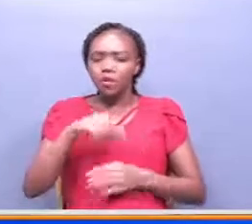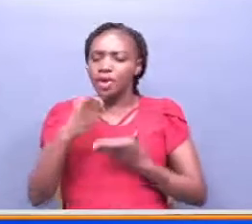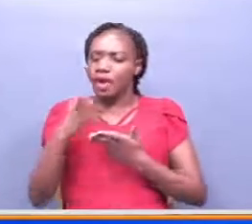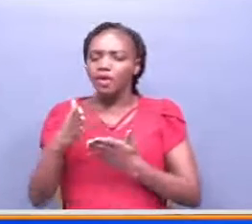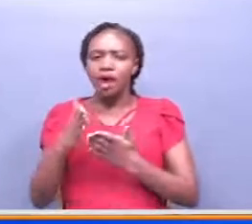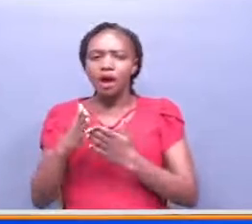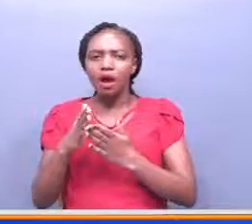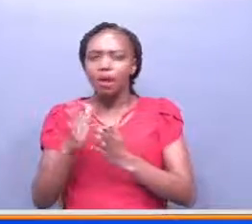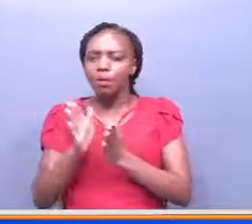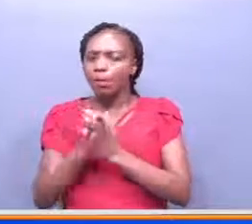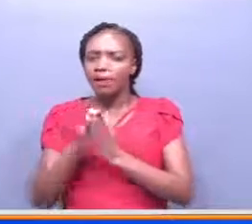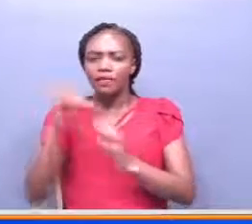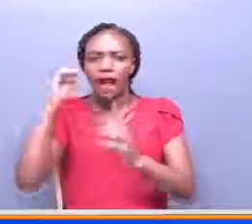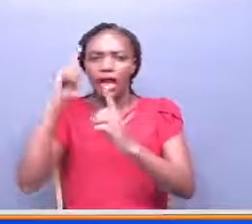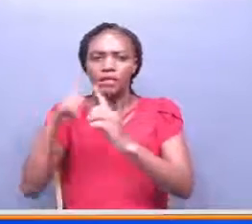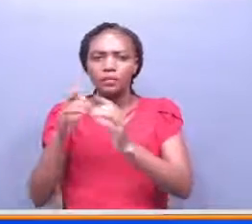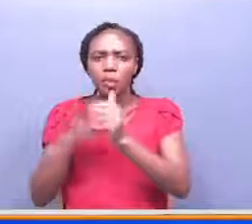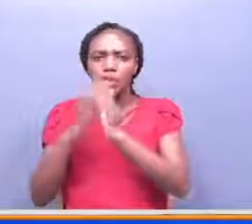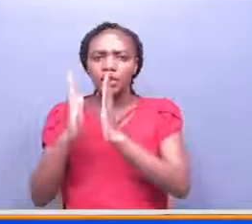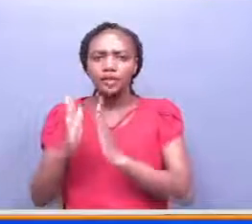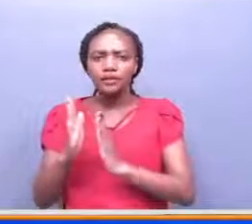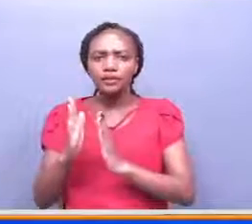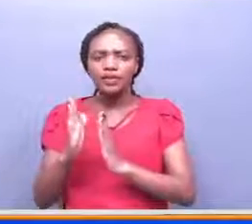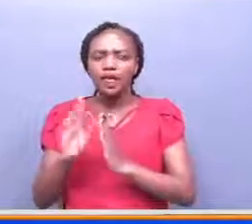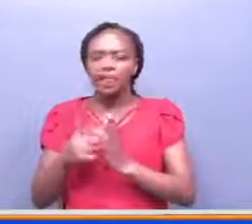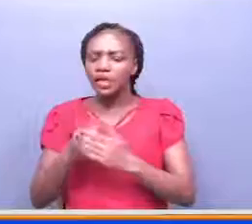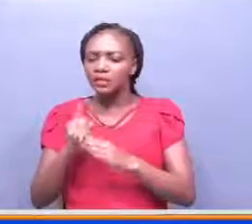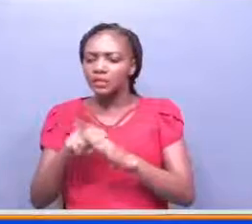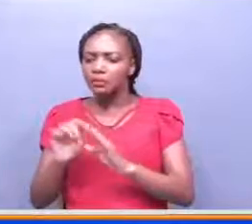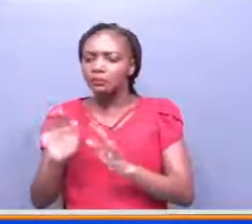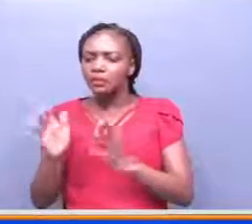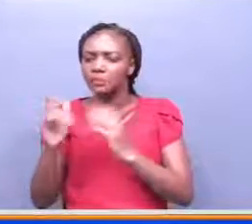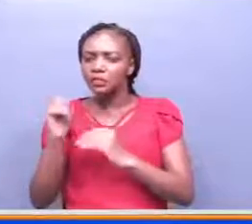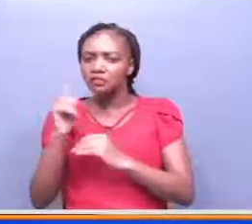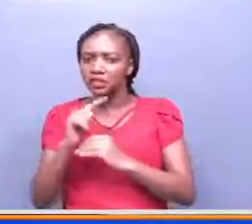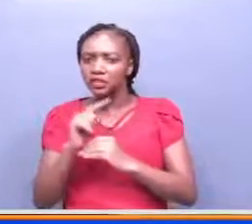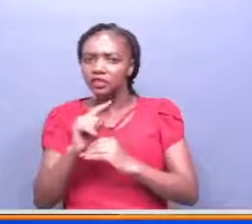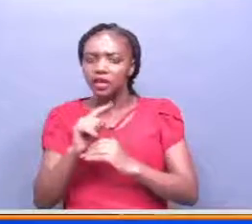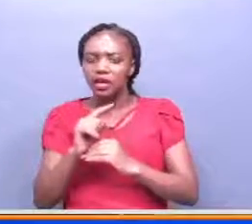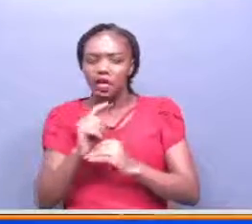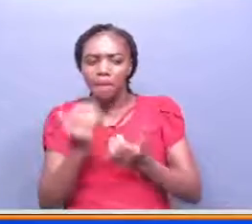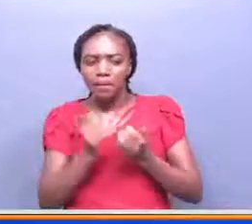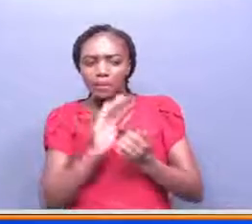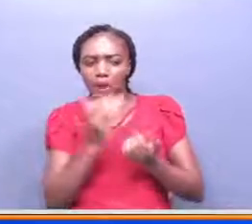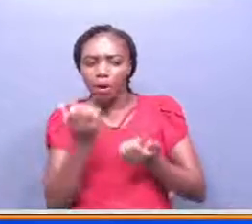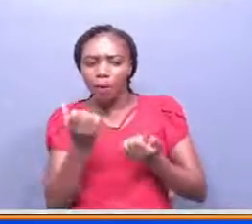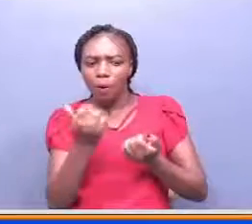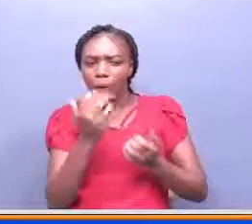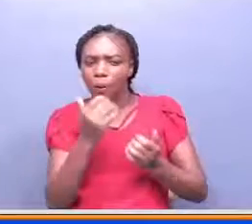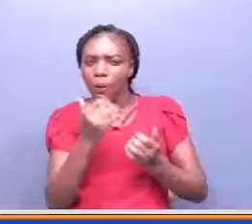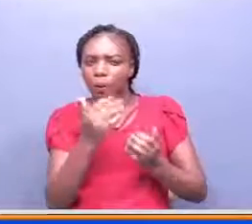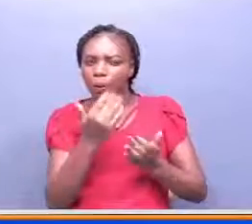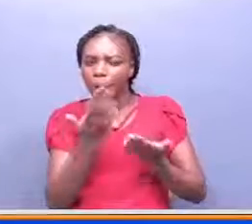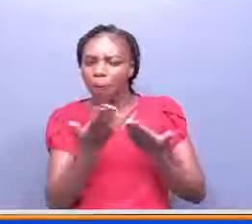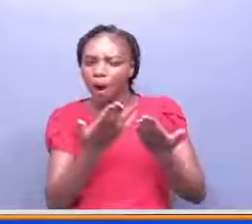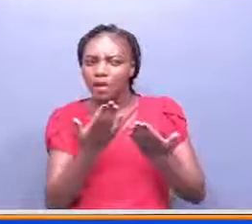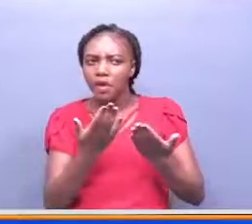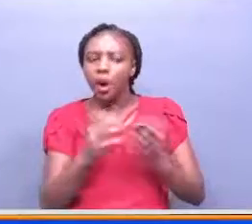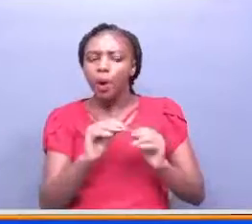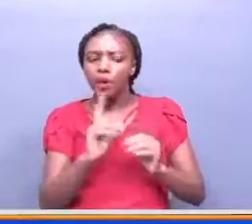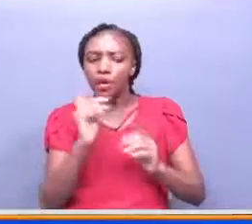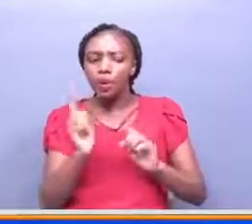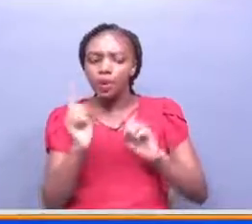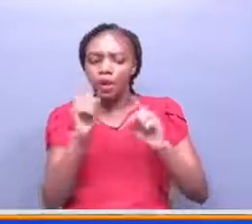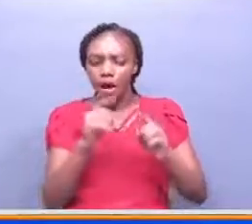Azimio, nafanya hapa, tuko hapa Azimio. Tukitoka hii biashara yako iko wapi? Then I tell him that tuko 26 Church Road, you know. Sawa sawa, tutapitia